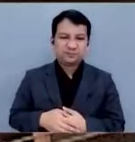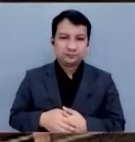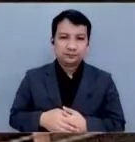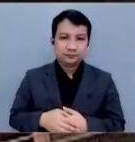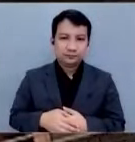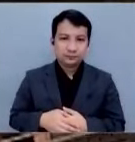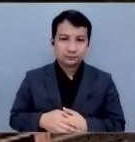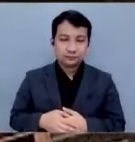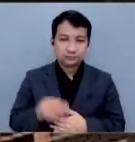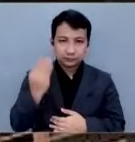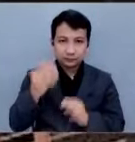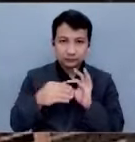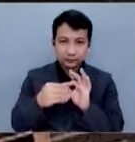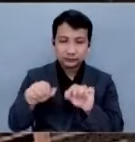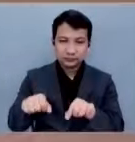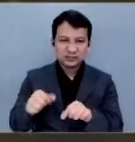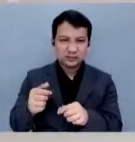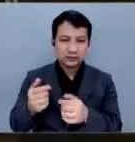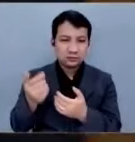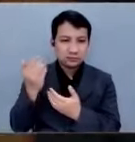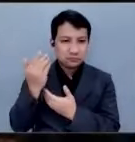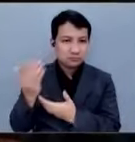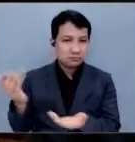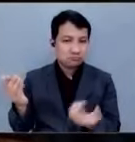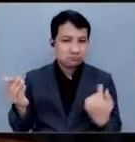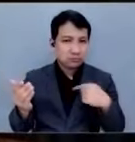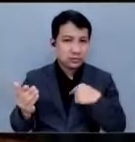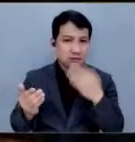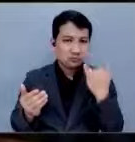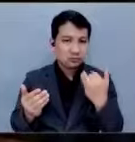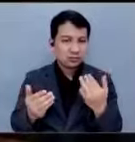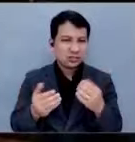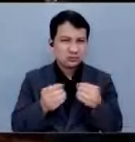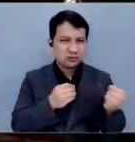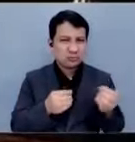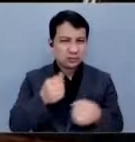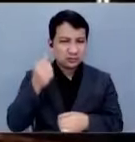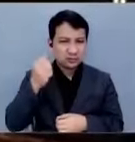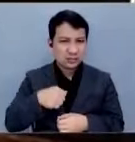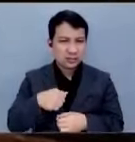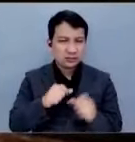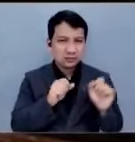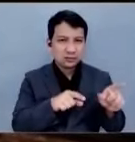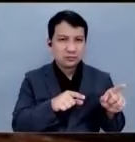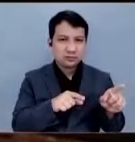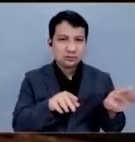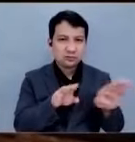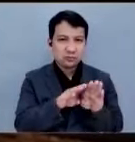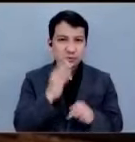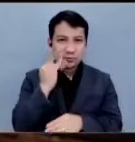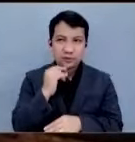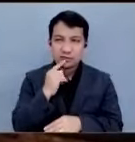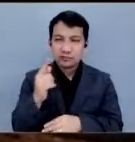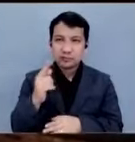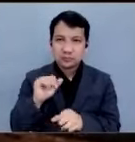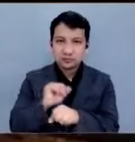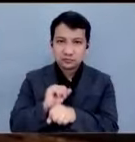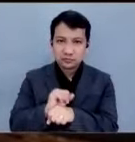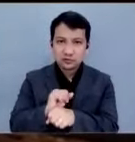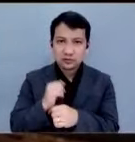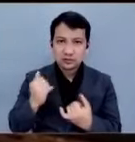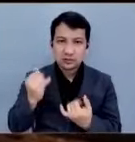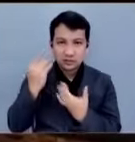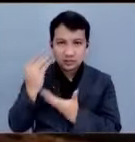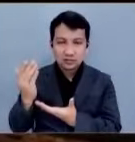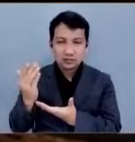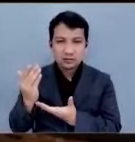gano'ng kalaki na yung sunog. Nag-aalala din po kami kasi yung operation po ng store, kung saan po kami mag-duty ngayon, pati syempre